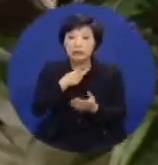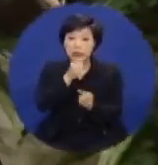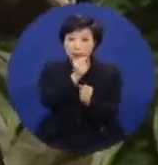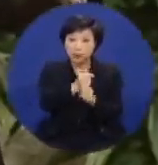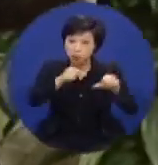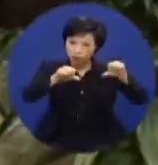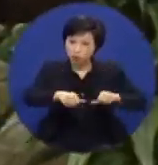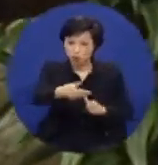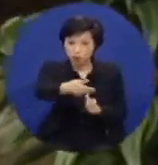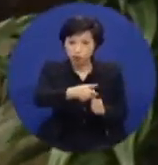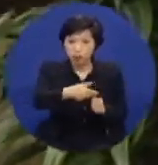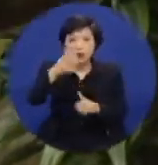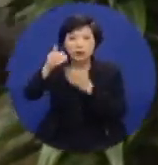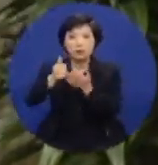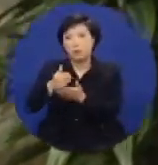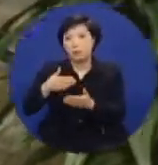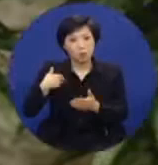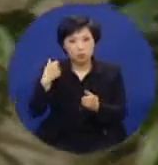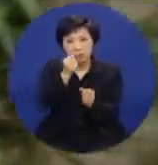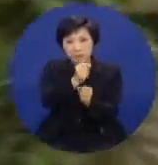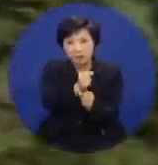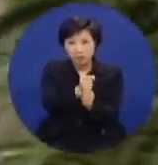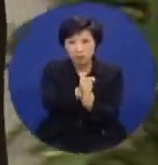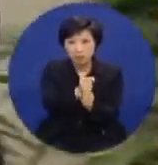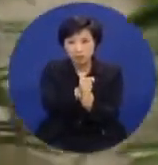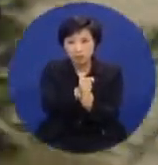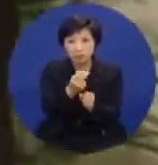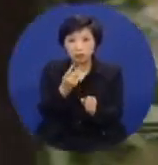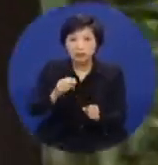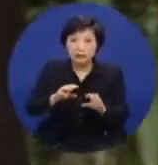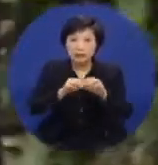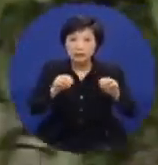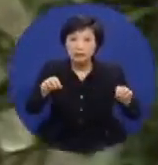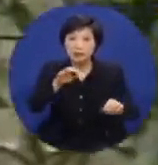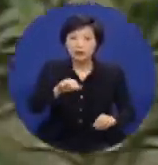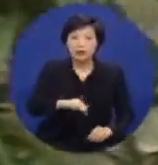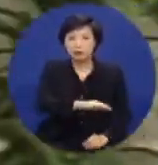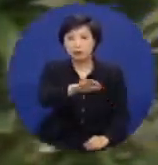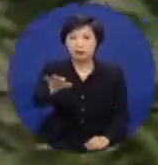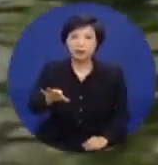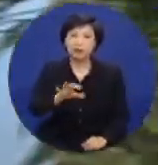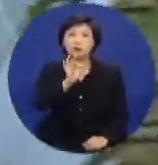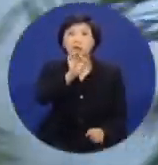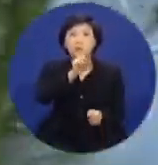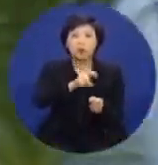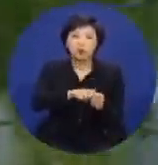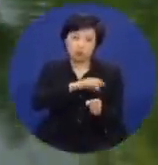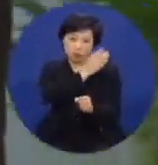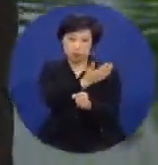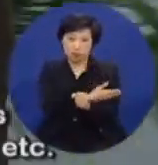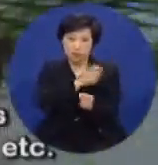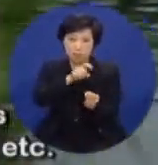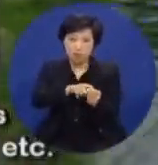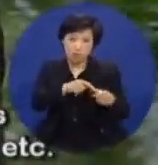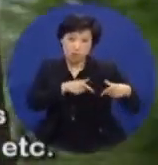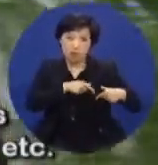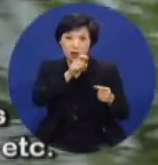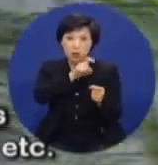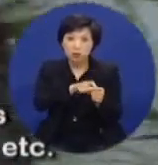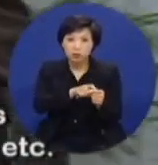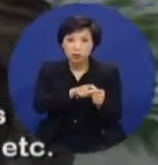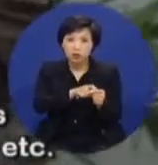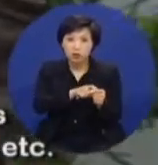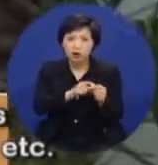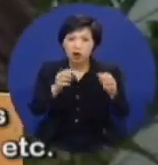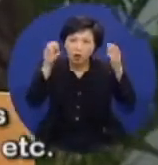주 오모 하나님을 모르게 하고 이 땅에서 돈 준다고 검세 준다고 명 해준다고